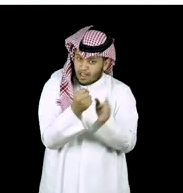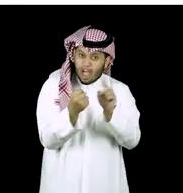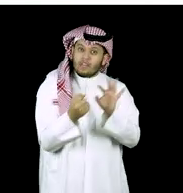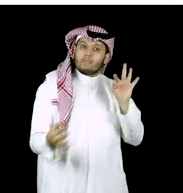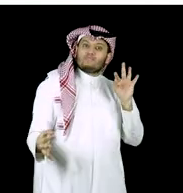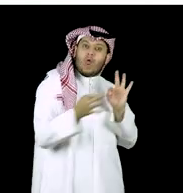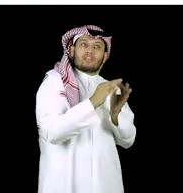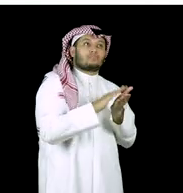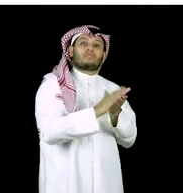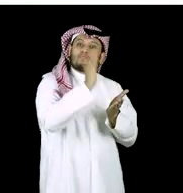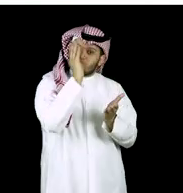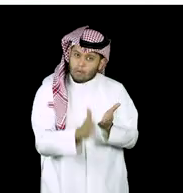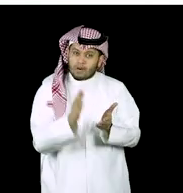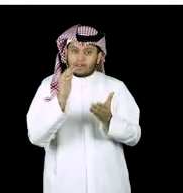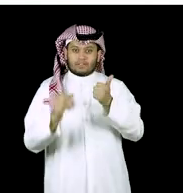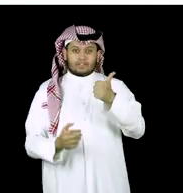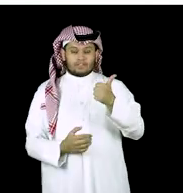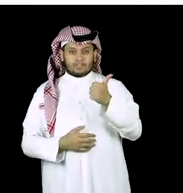الواقع.